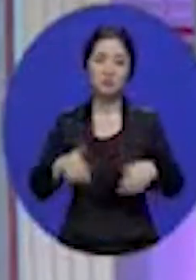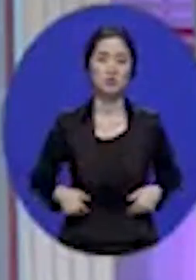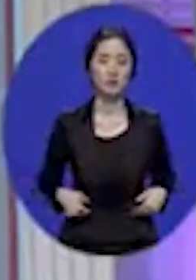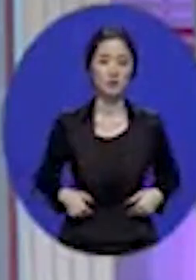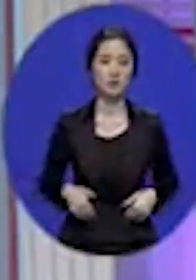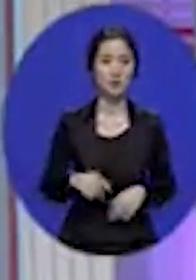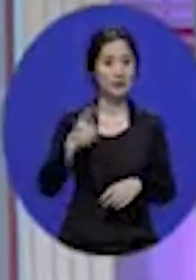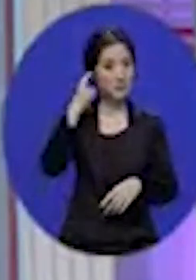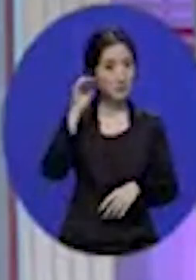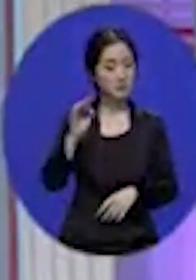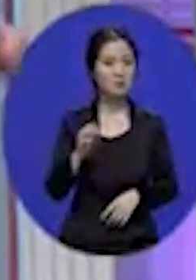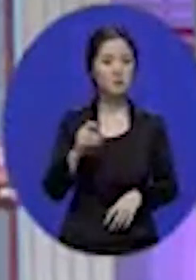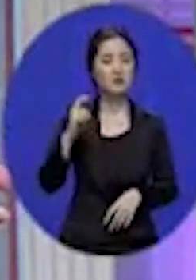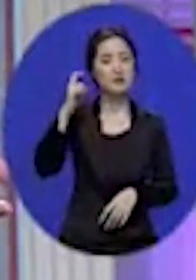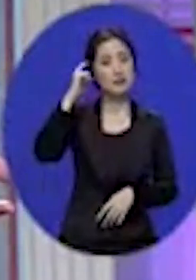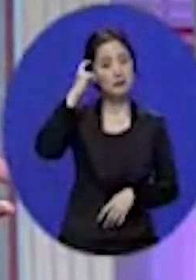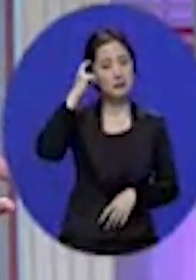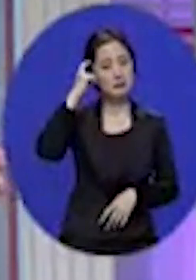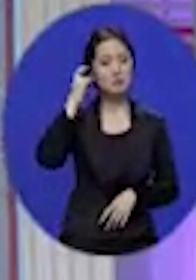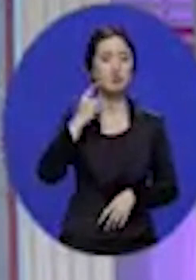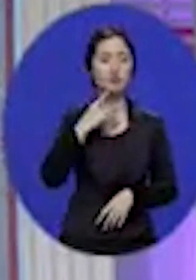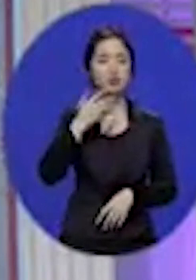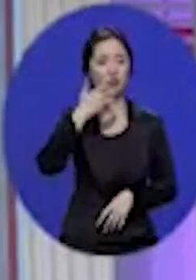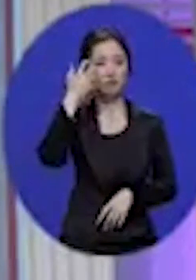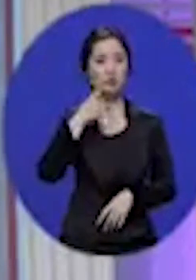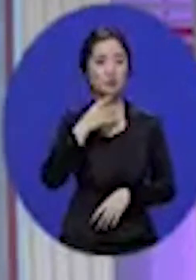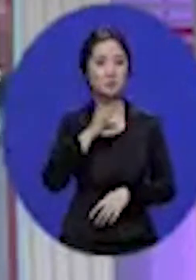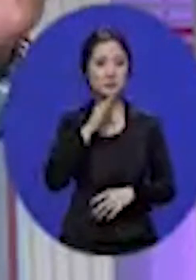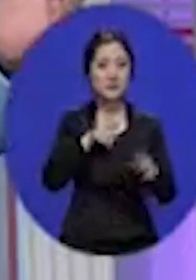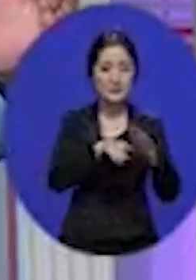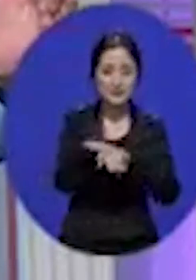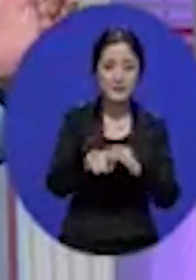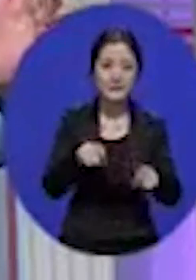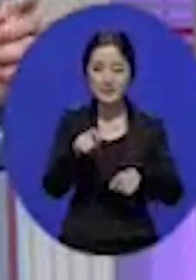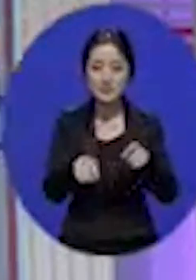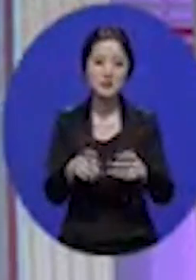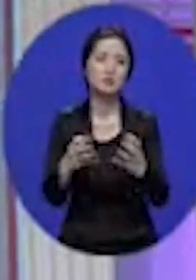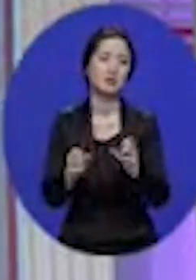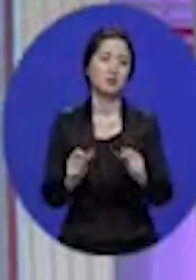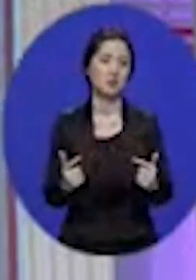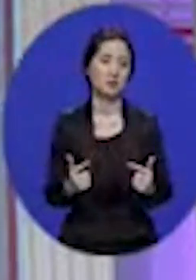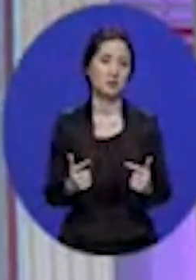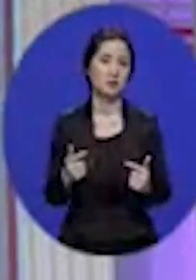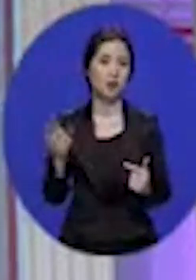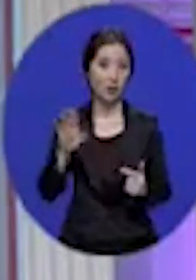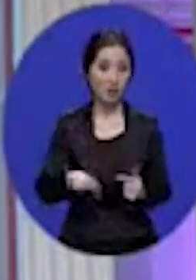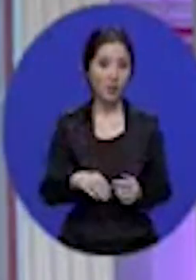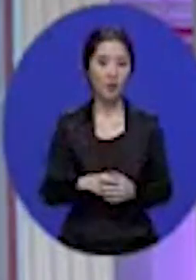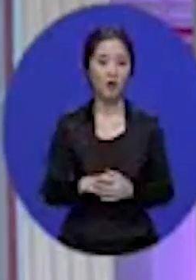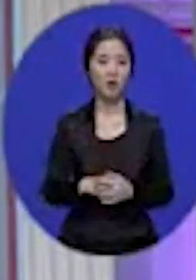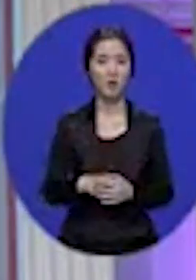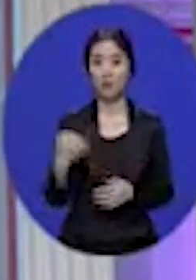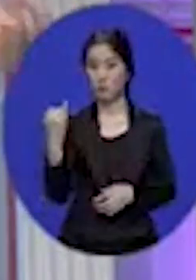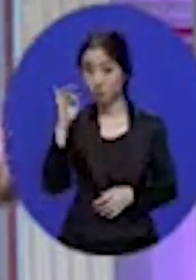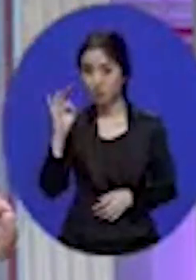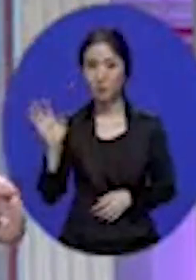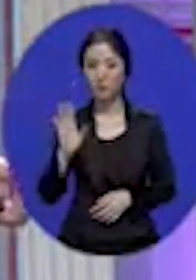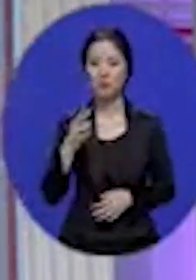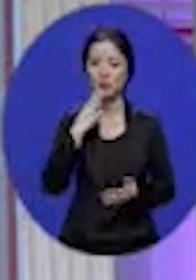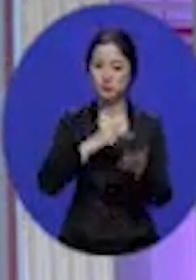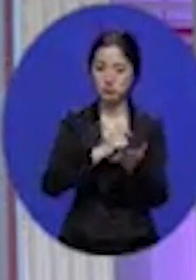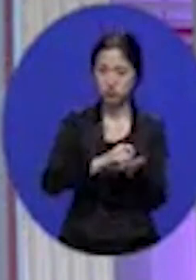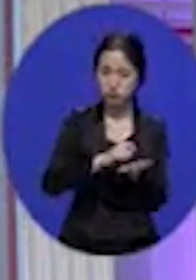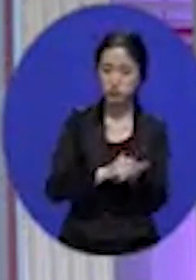하잖아요. 네. 찾아가질 않죠. 그런데 네. 이분은 매번 찾아가. 네. 아나운서 사장, MBC 사장한테 편지도 쓰고